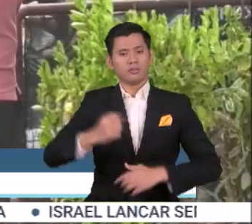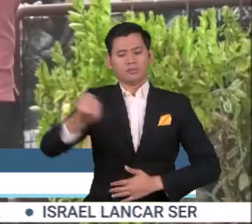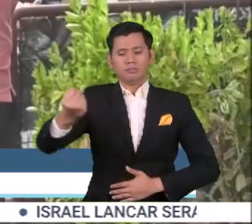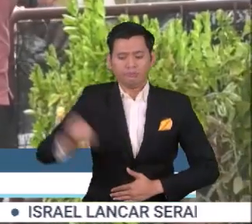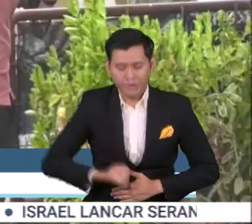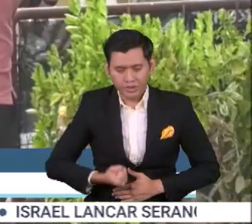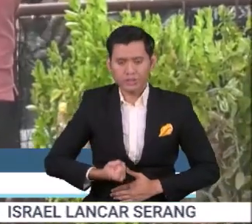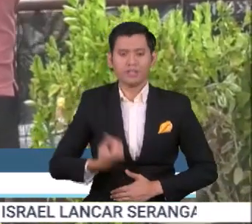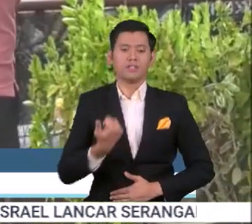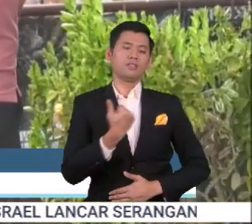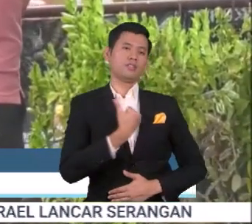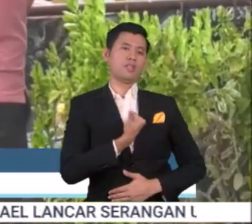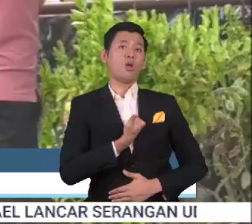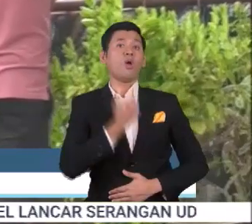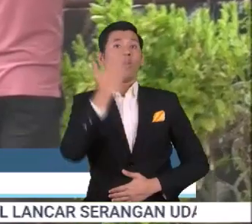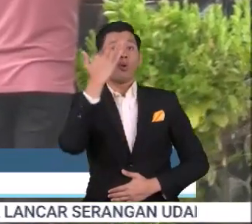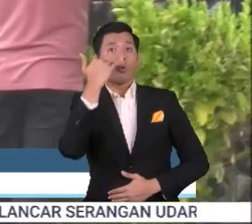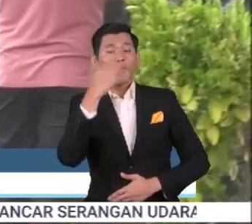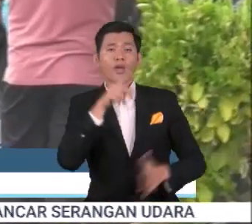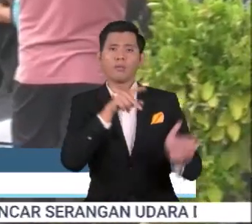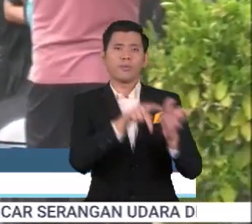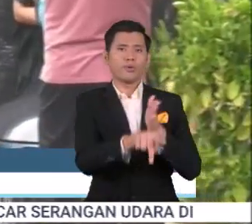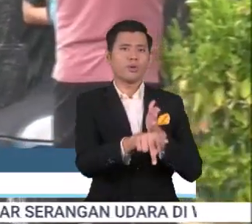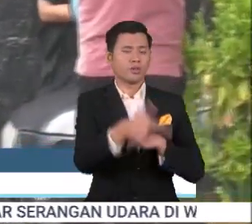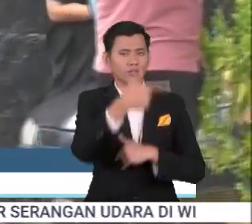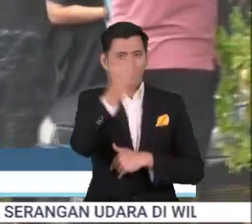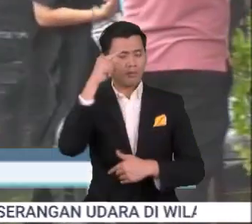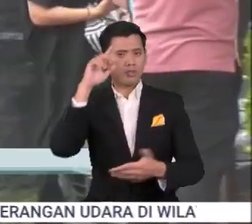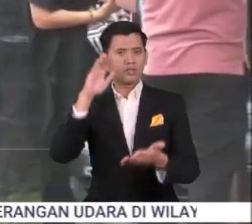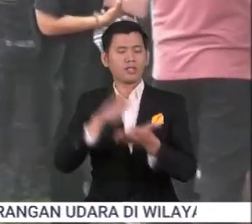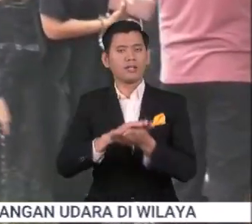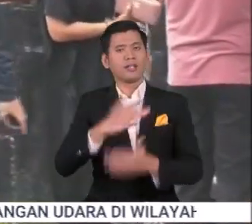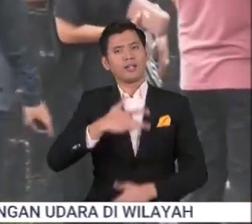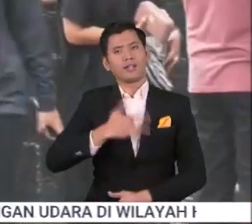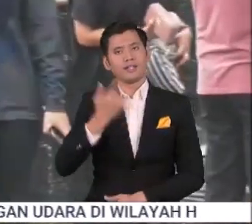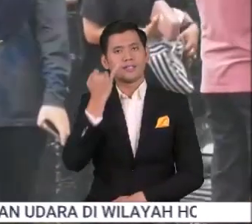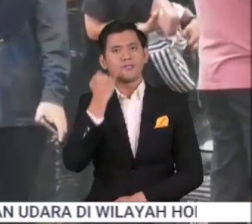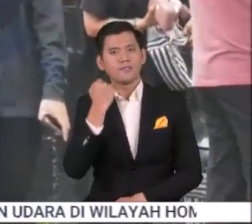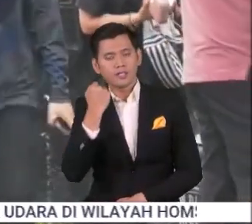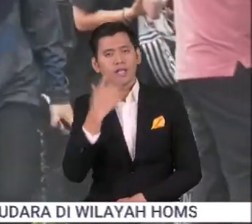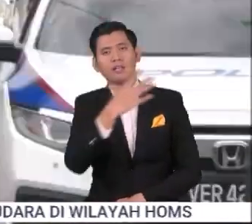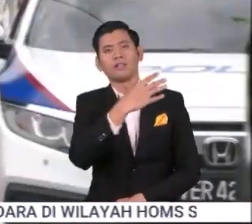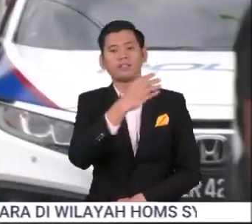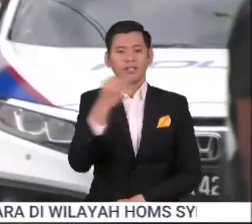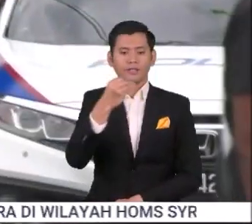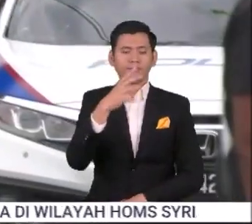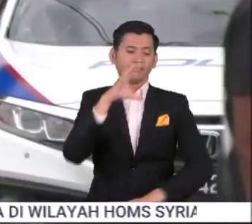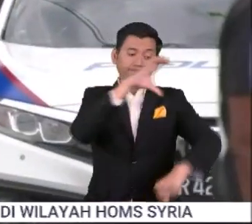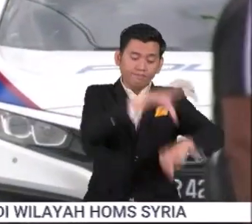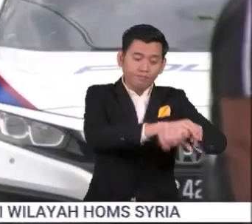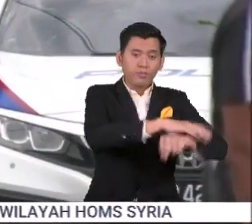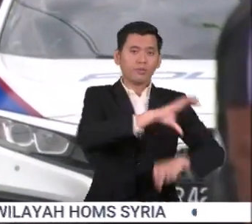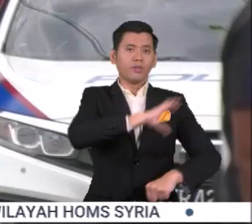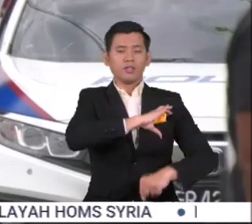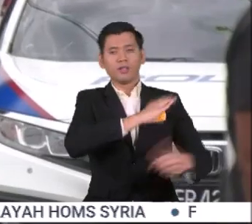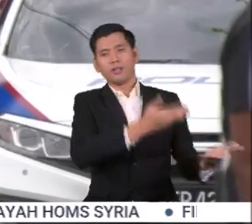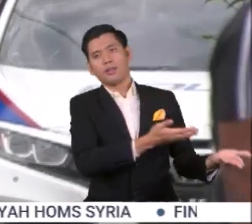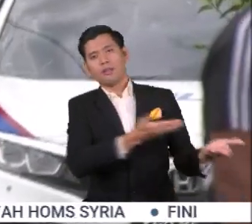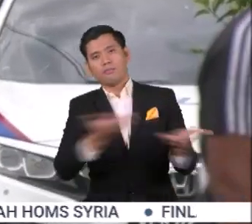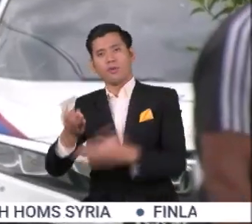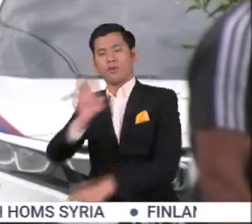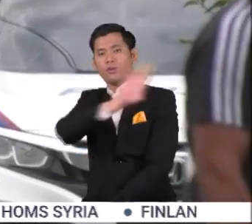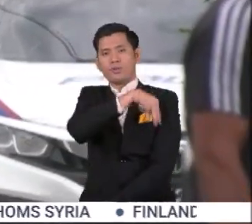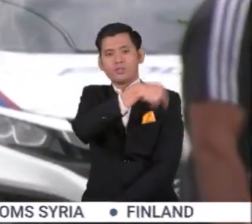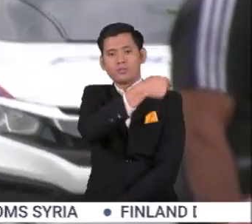perutnya sendiri motif pembunuhan dipercayai kerana cemburu suspek ditahan Polis dan dibawa ke hospital